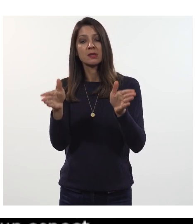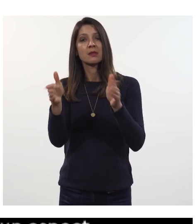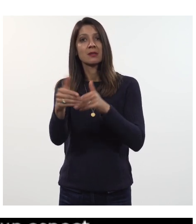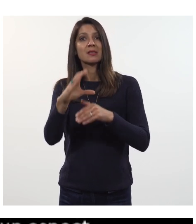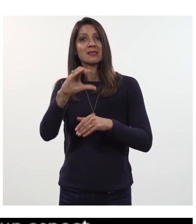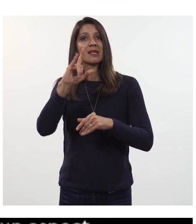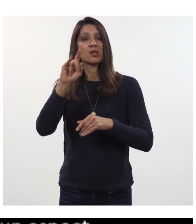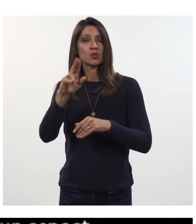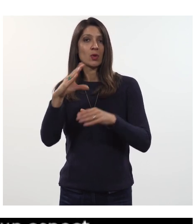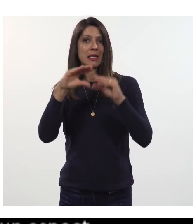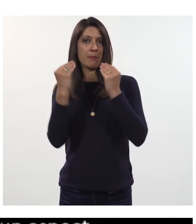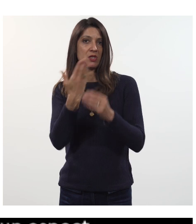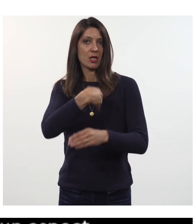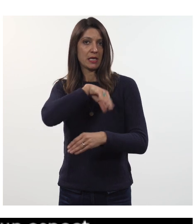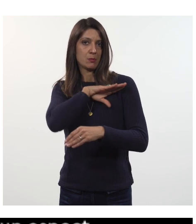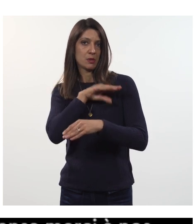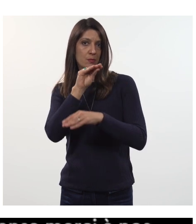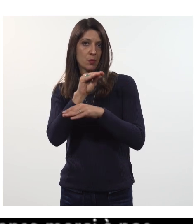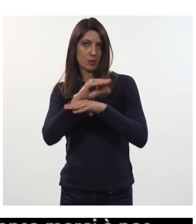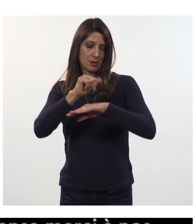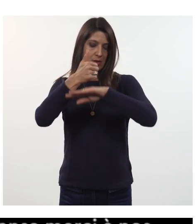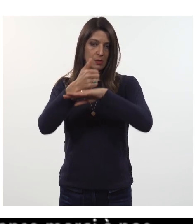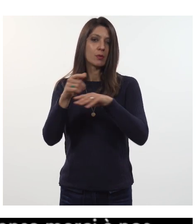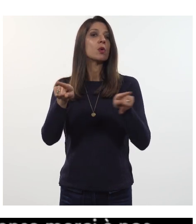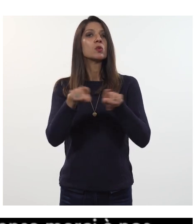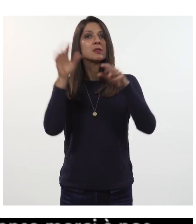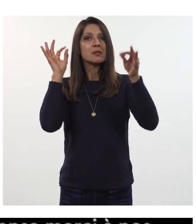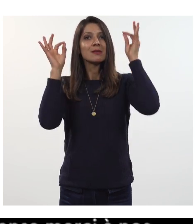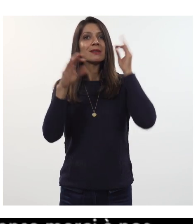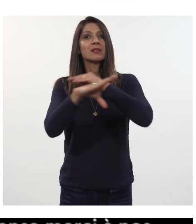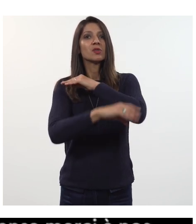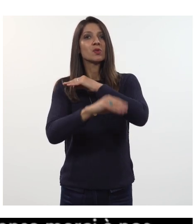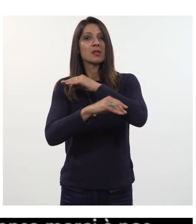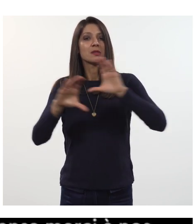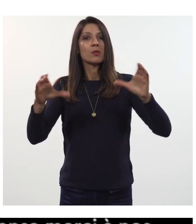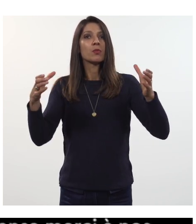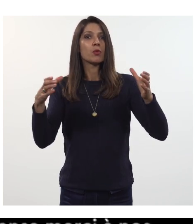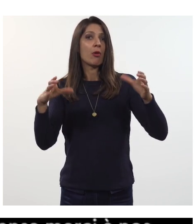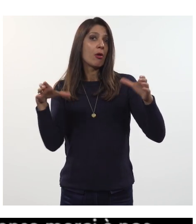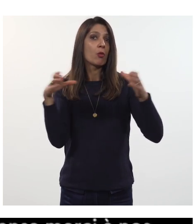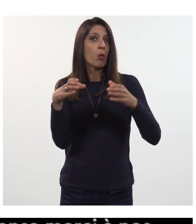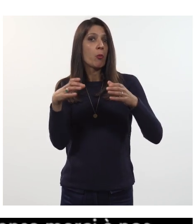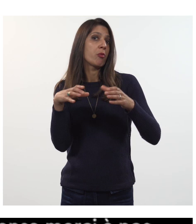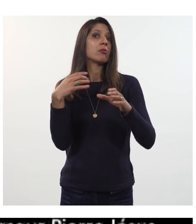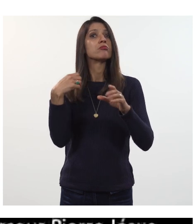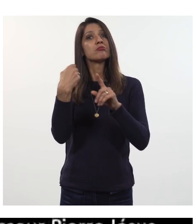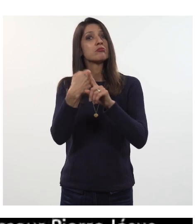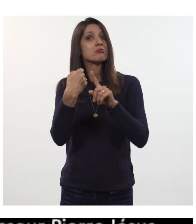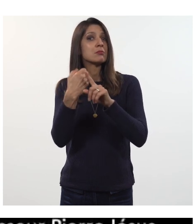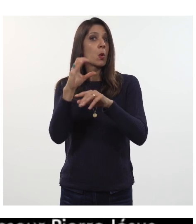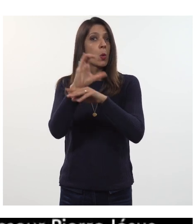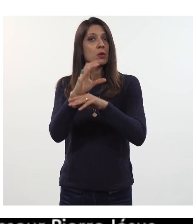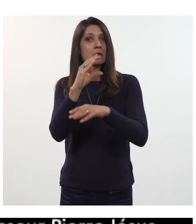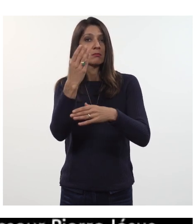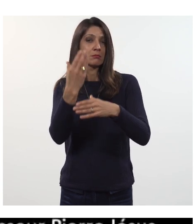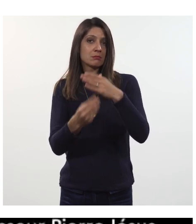CHU de Limoges. Vous êtes secrétaire du collectif national de lutte contre la dénutrition et vous êtes membre du conseil d'administration